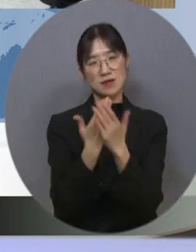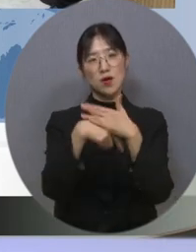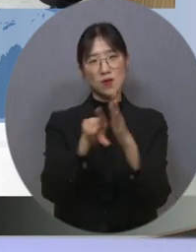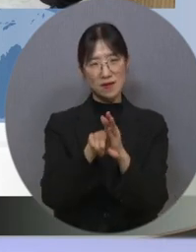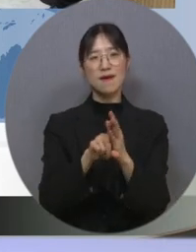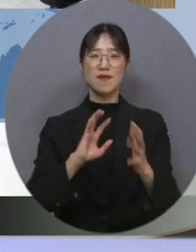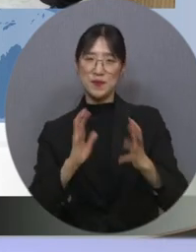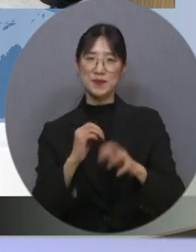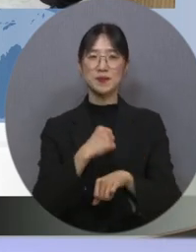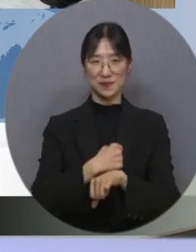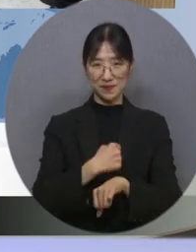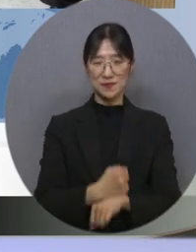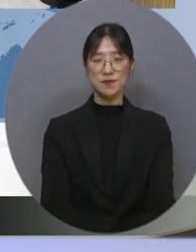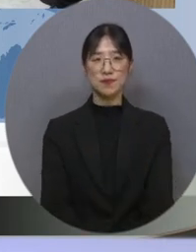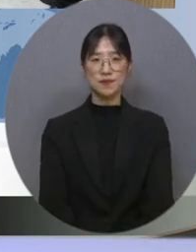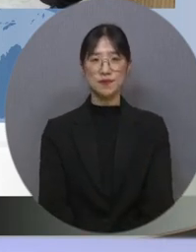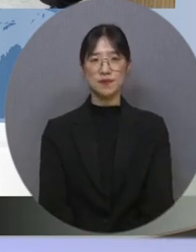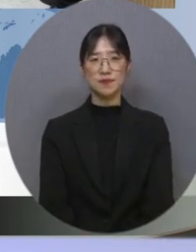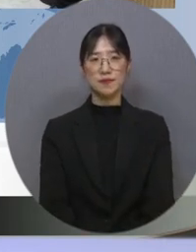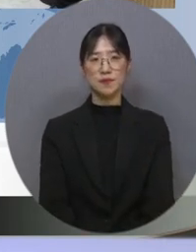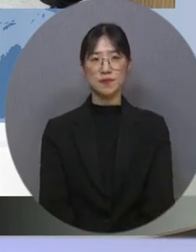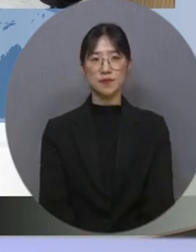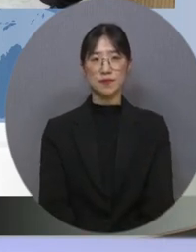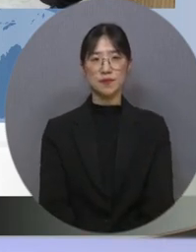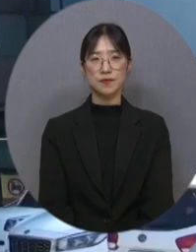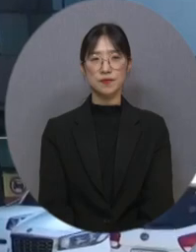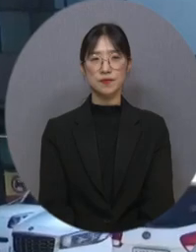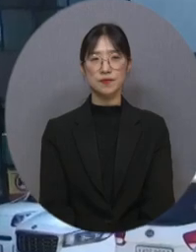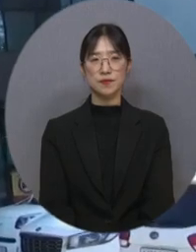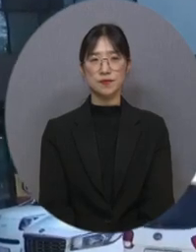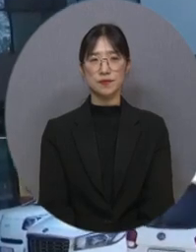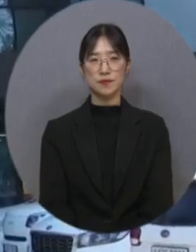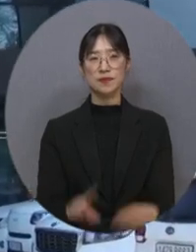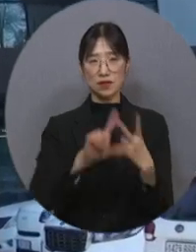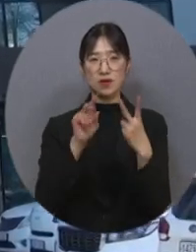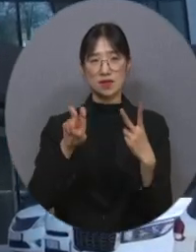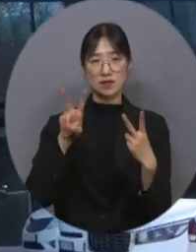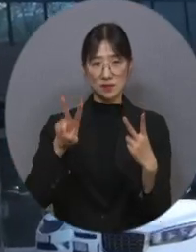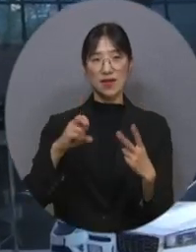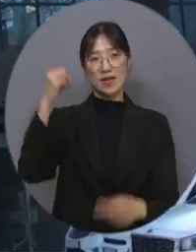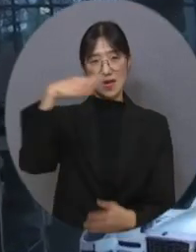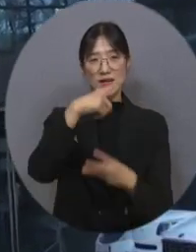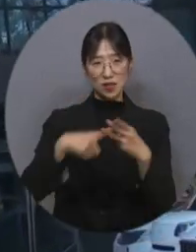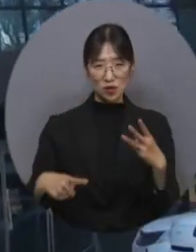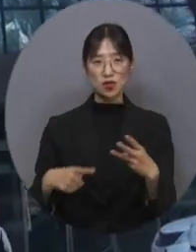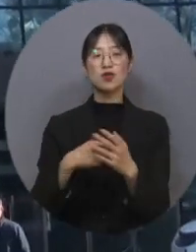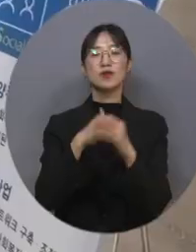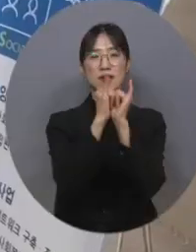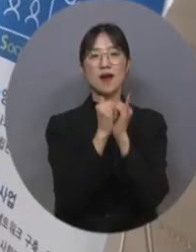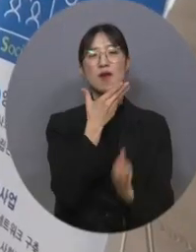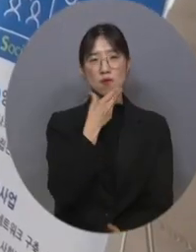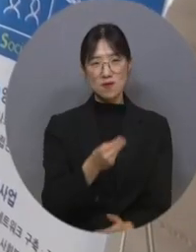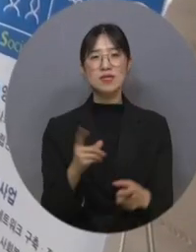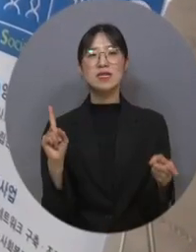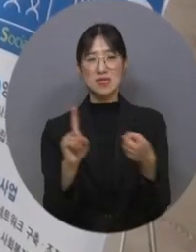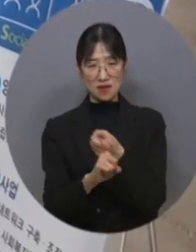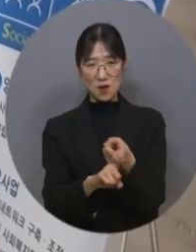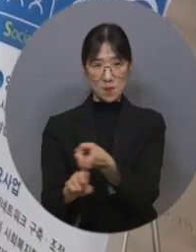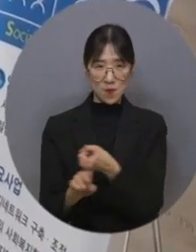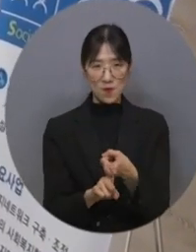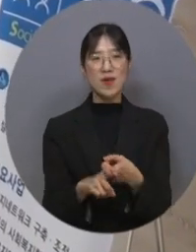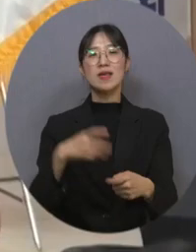나눴습니다. 보도에 정우선 기자입니다. 지난 22일 양주시 사회복지협의회의